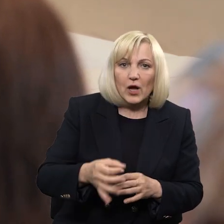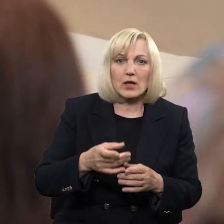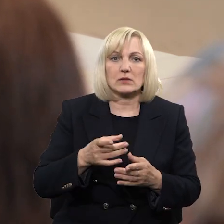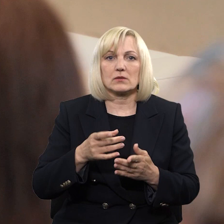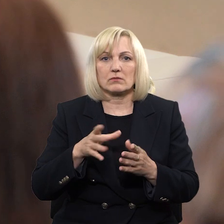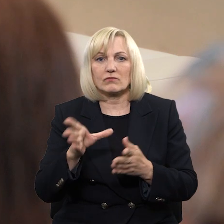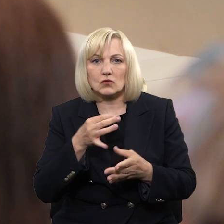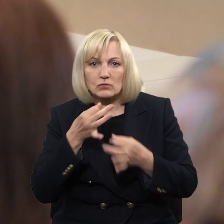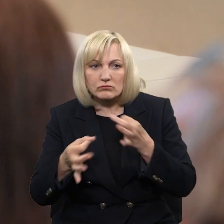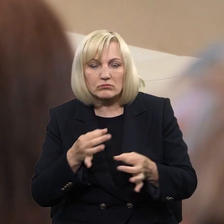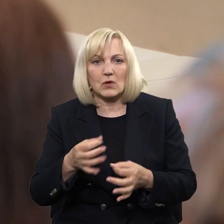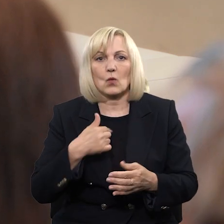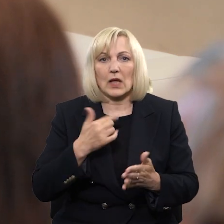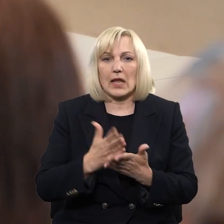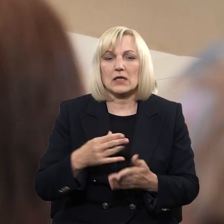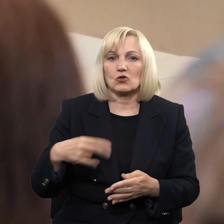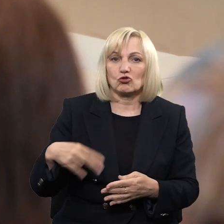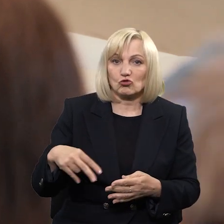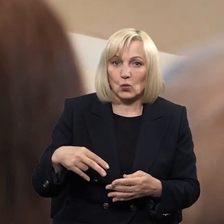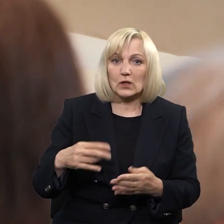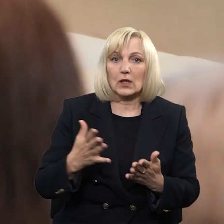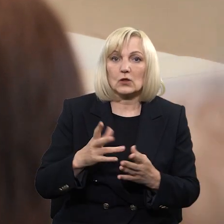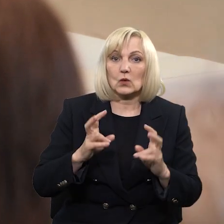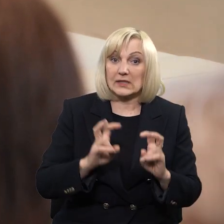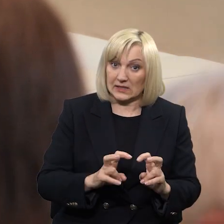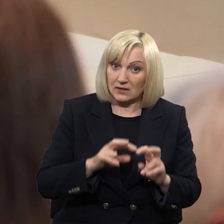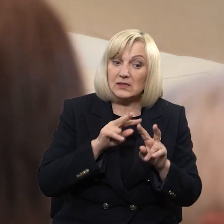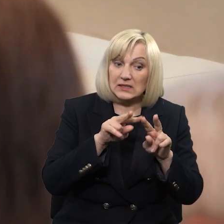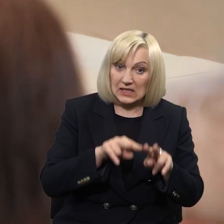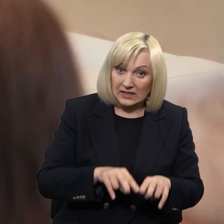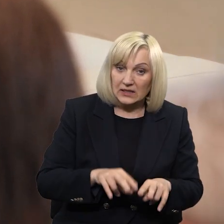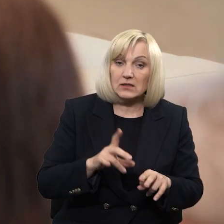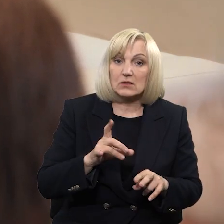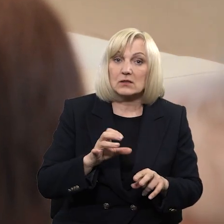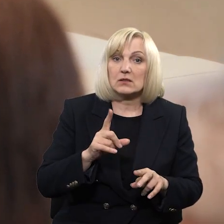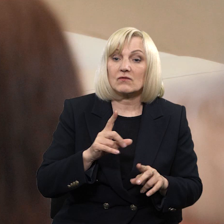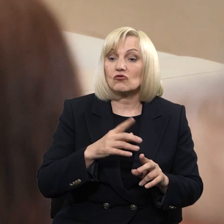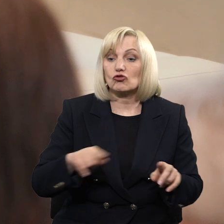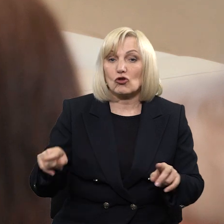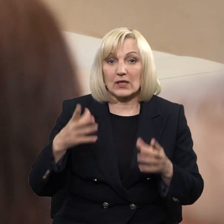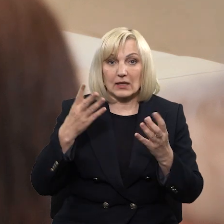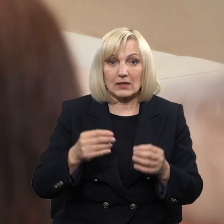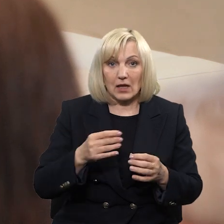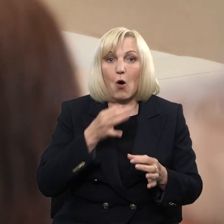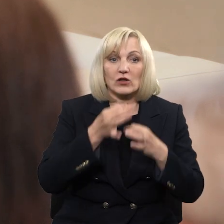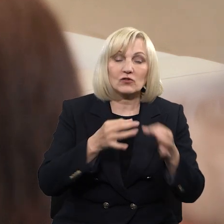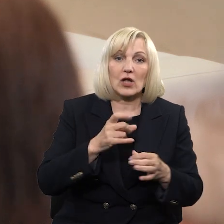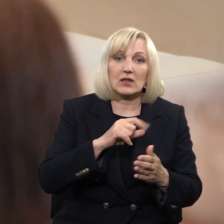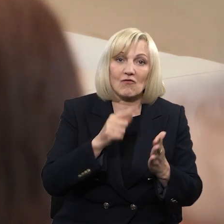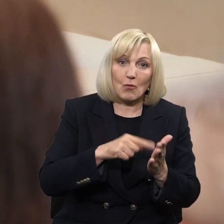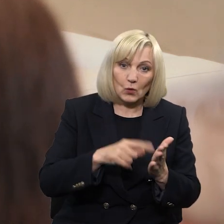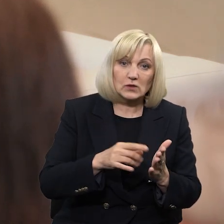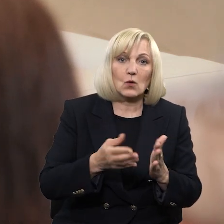ветками обязательном порядке У нас есть дежурные дежурные которые сидит следит за соцсетями в течение всего дня отвечает на вопросы